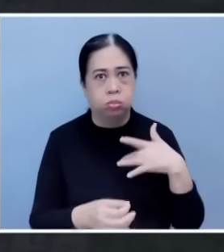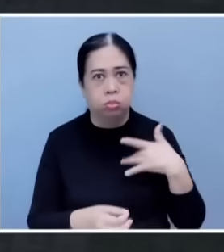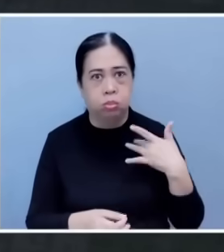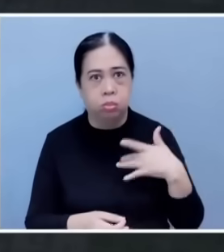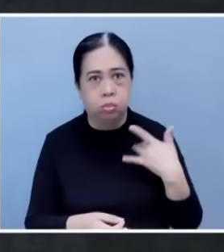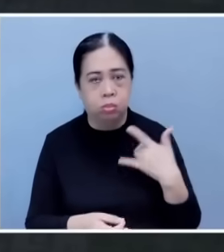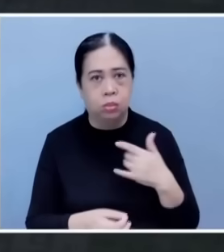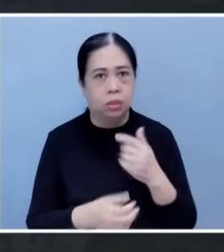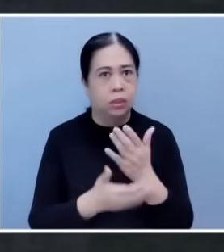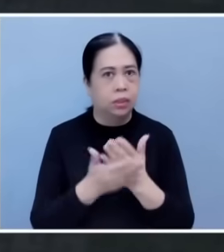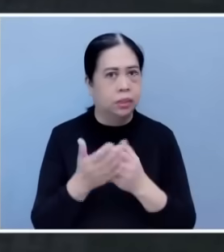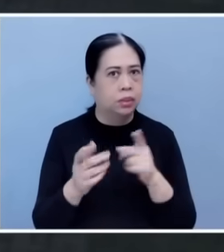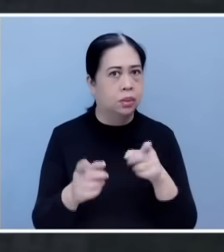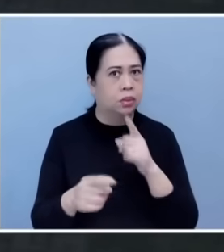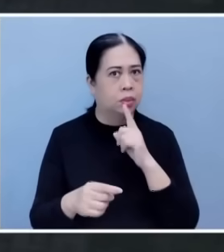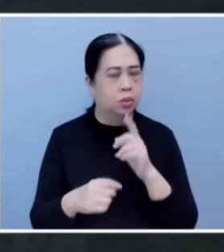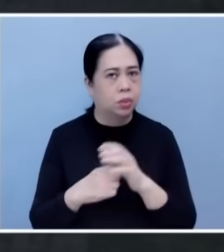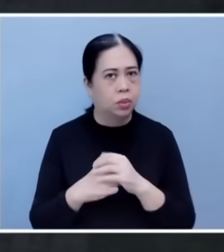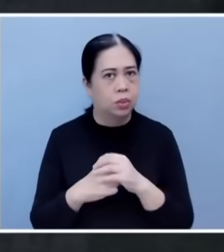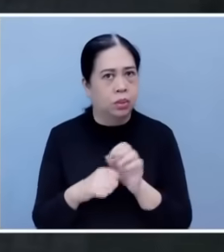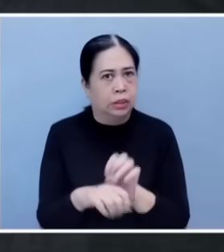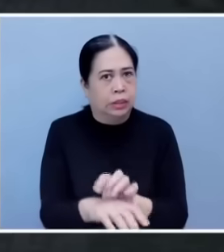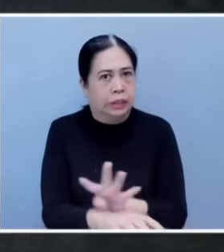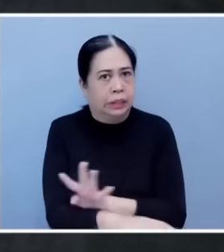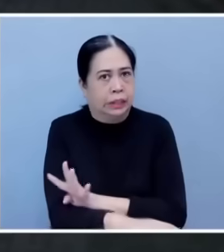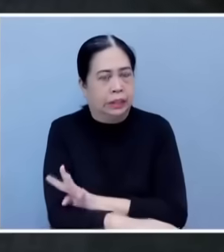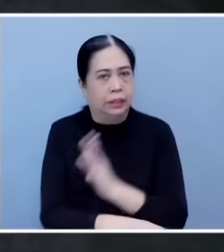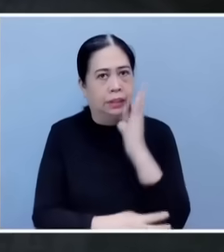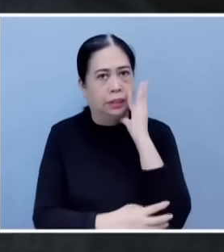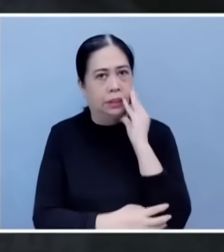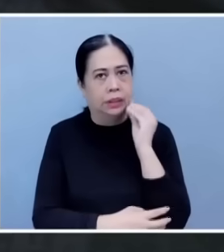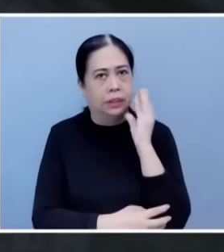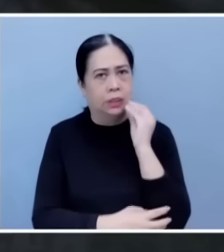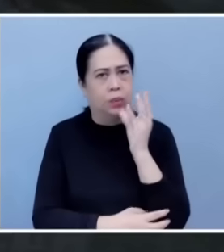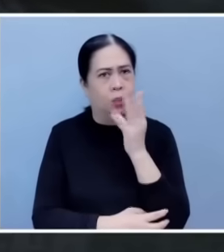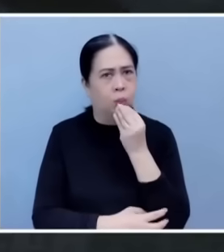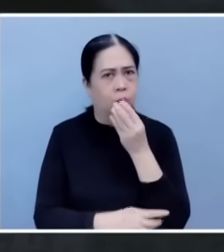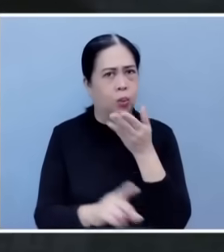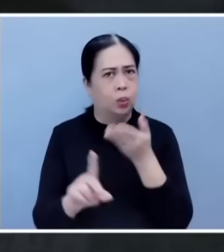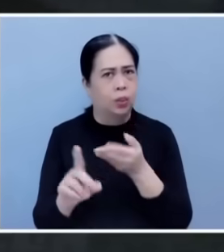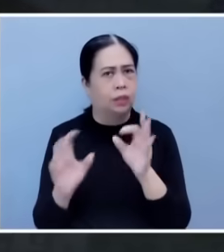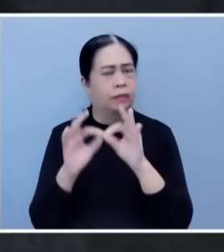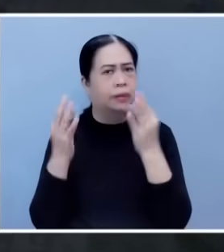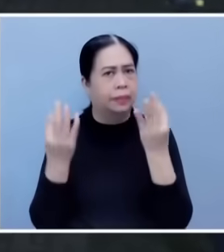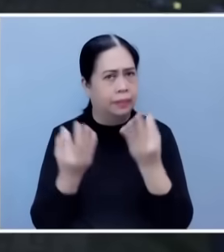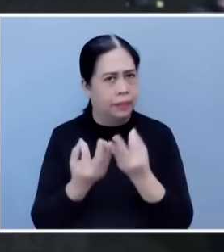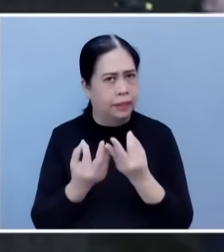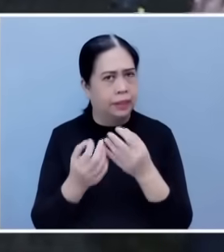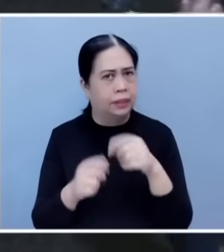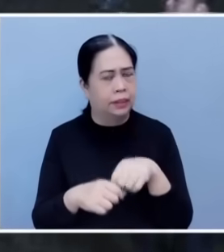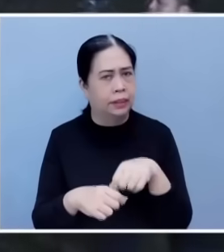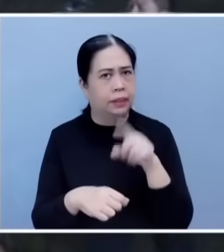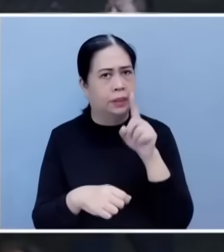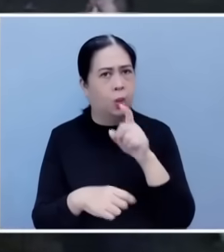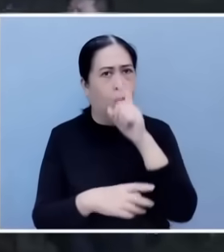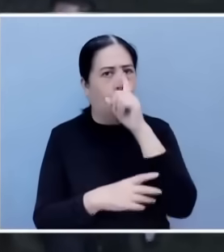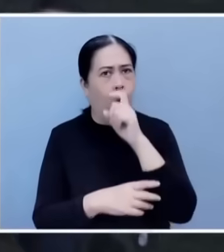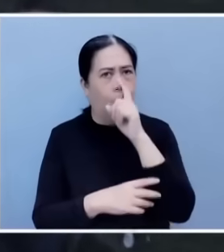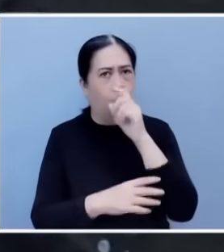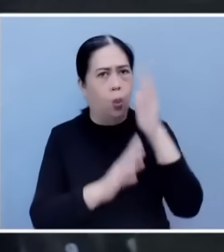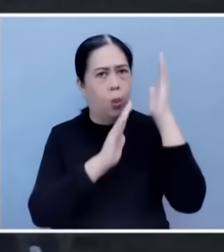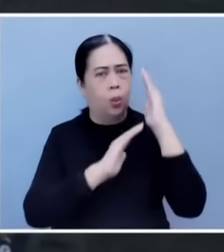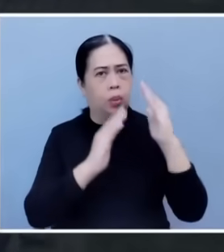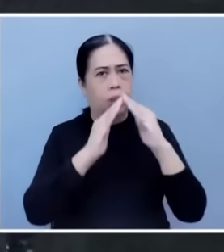ilan lamang yan sa mga nakakikilabot na karanasan ng isang pamilya sa isang lumang bahay na